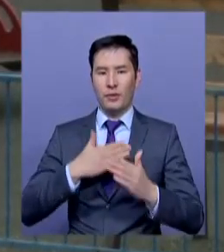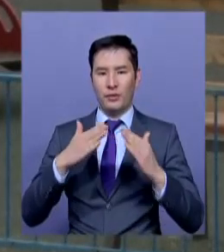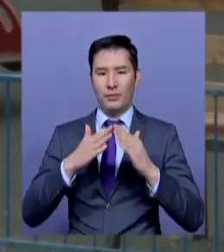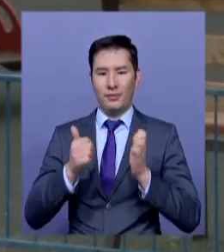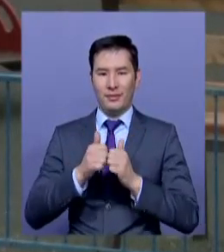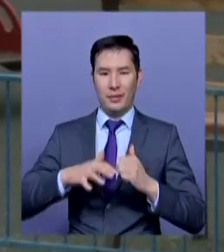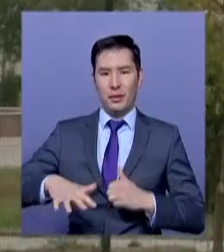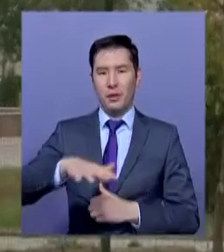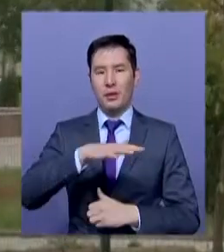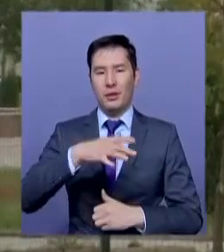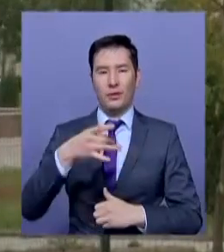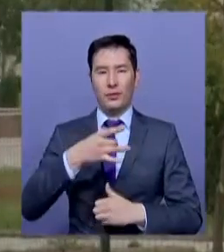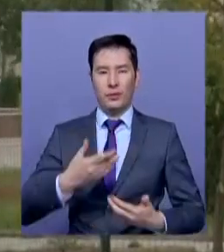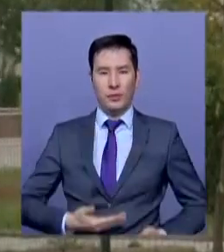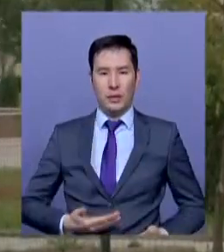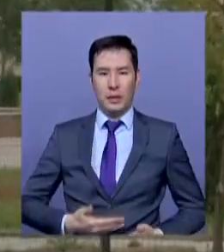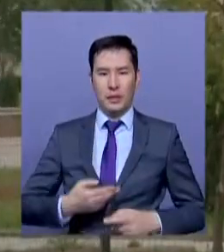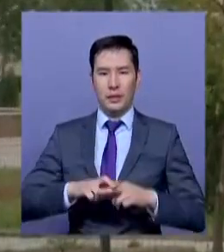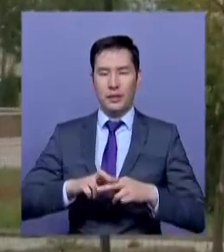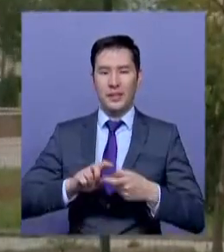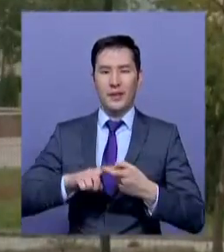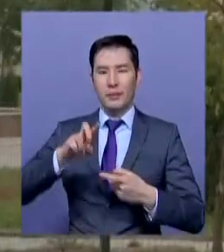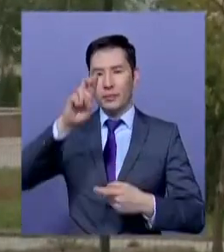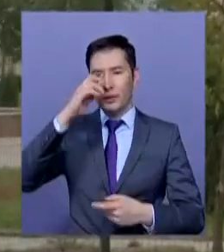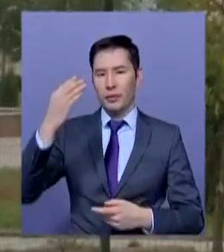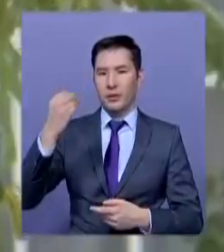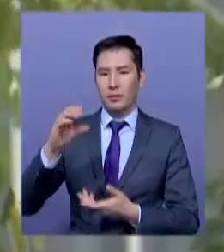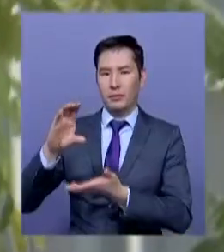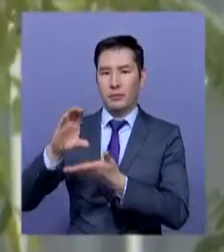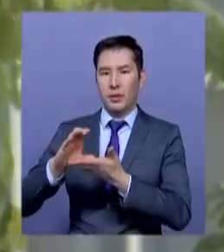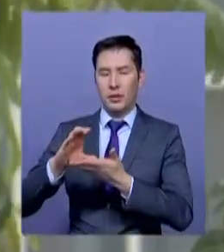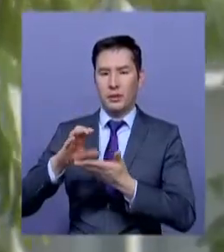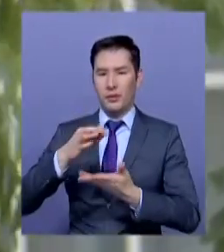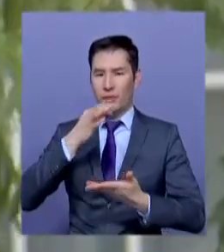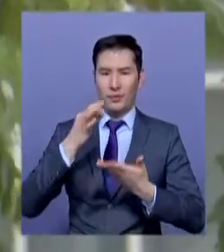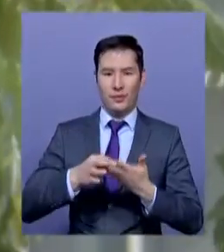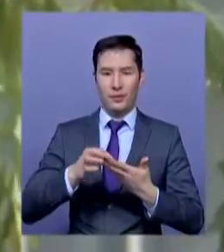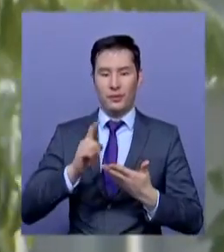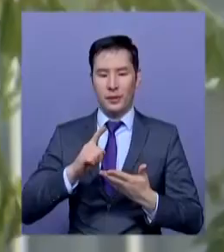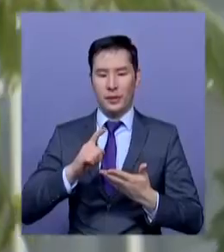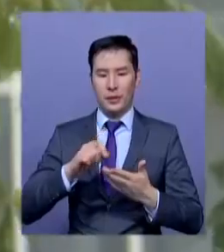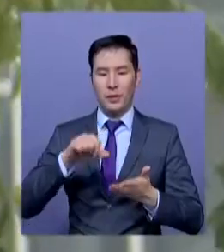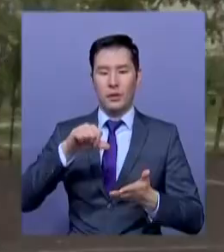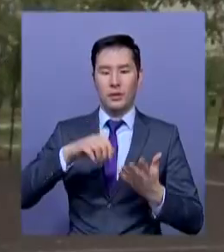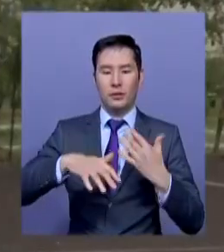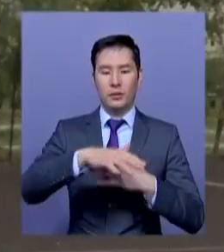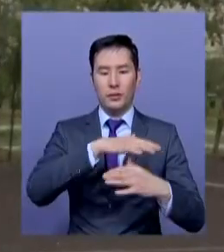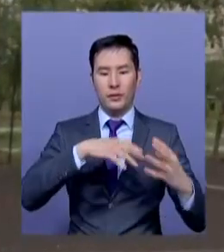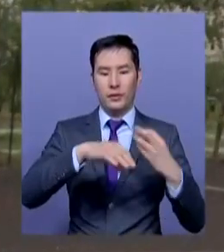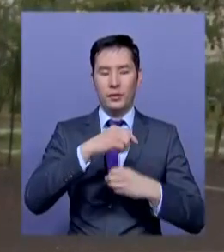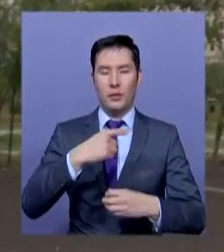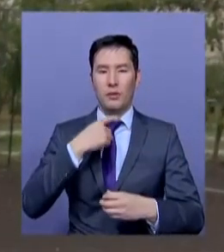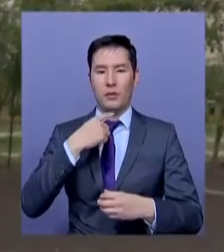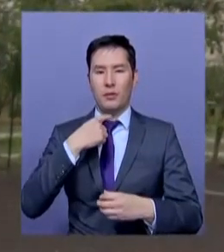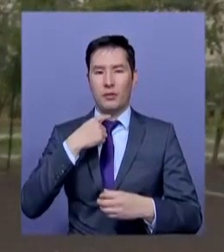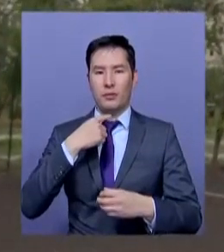гүлзарлар салуға мүмкіндік беретін бюджетке қатысу жобасында ең жауапты сәт жақындады. Енді халыққа дауыс беретін уақыт келді. Дауыс